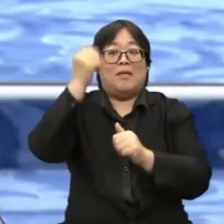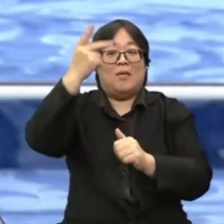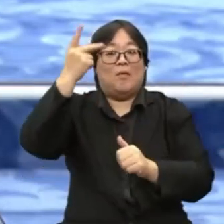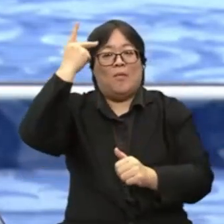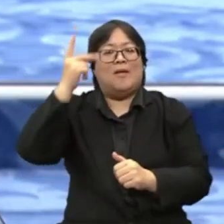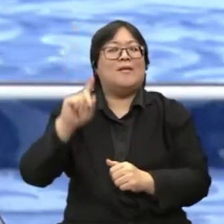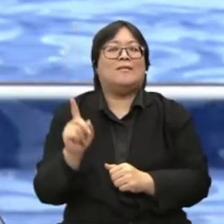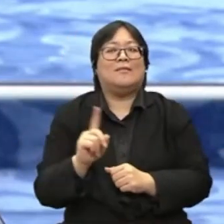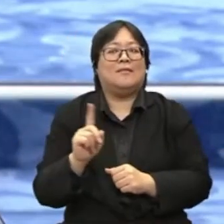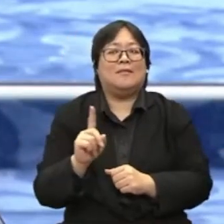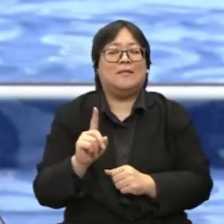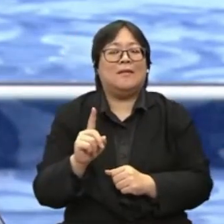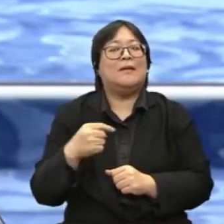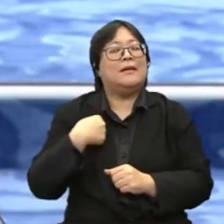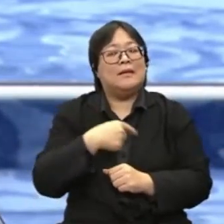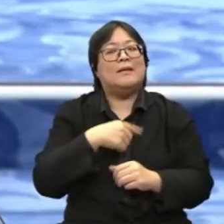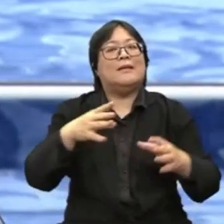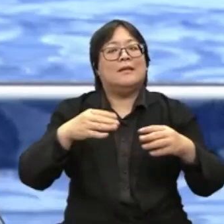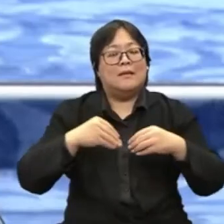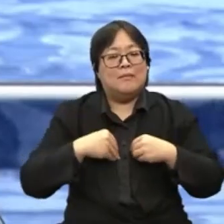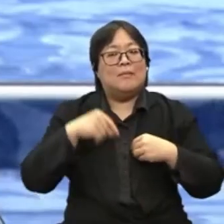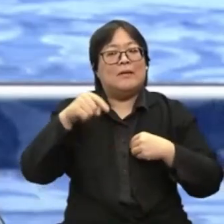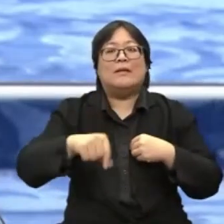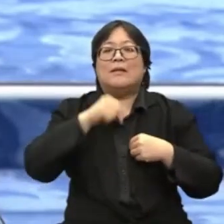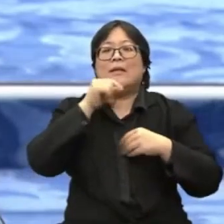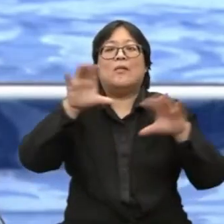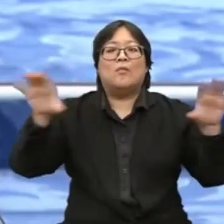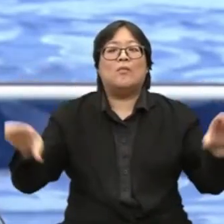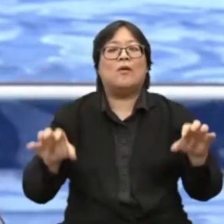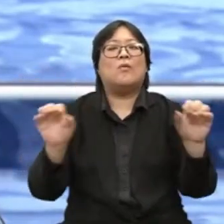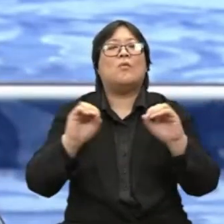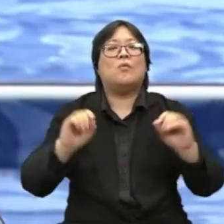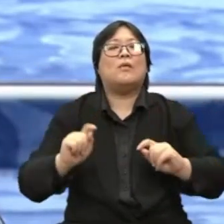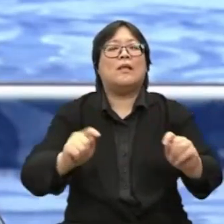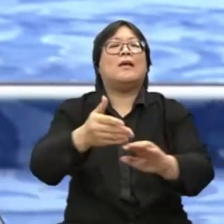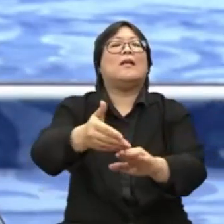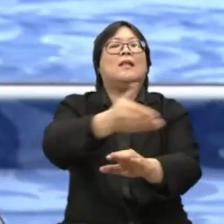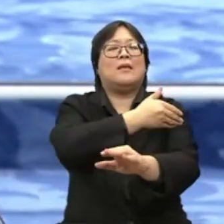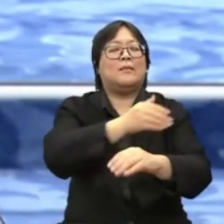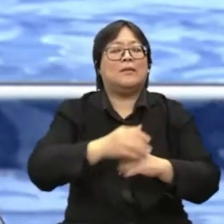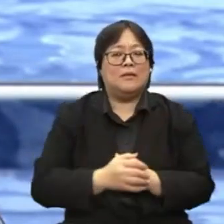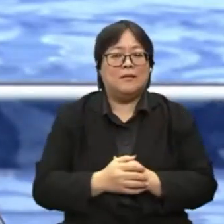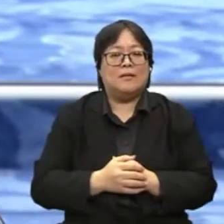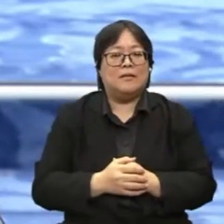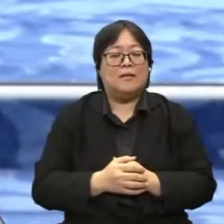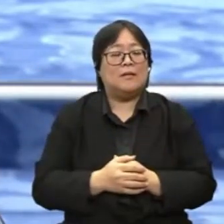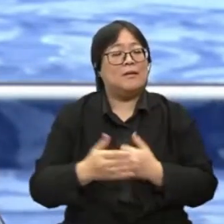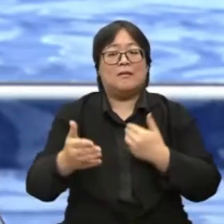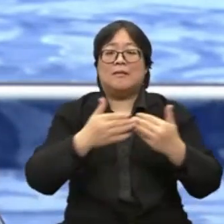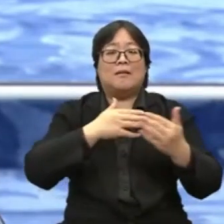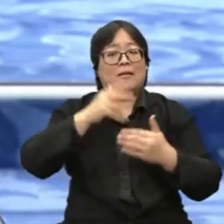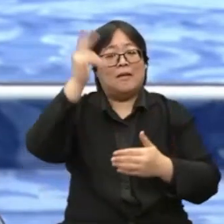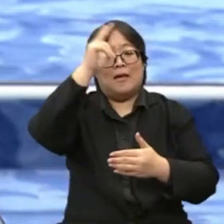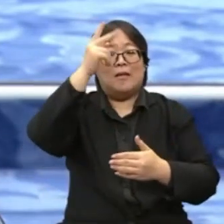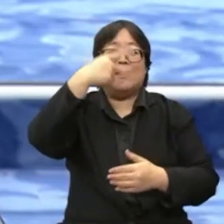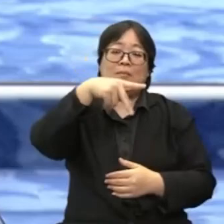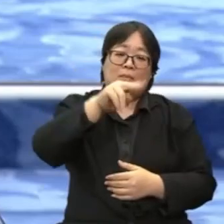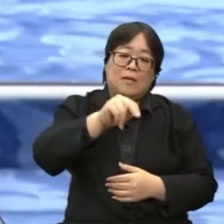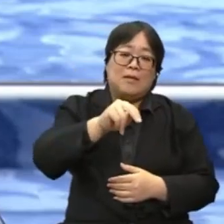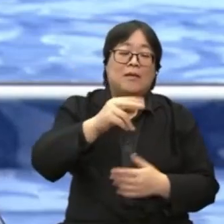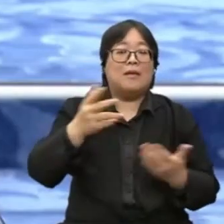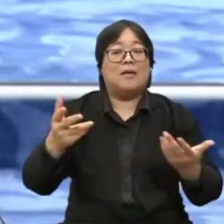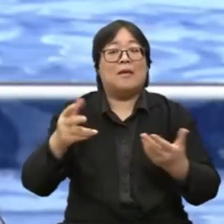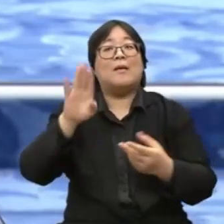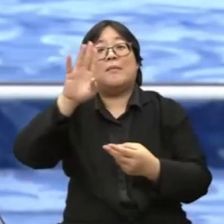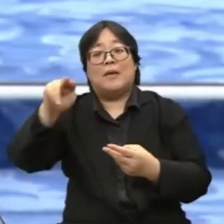point kita akui bahawa benda ni tidak dilakukan sebelum ini baik sama ada dalam kerajaan perikatan nasional malah